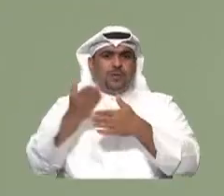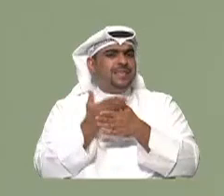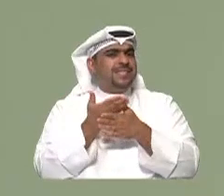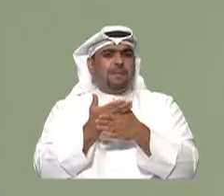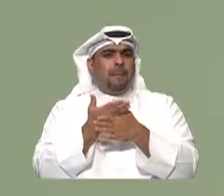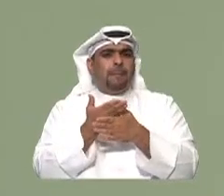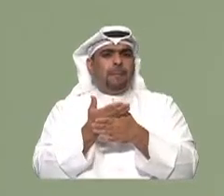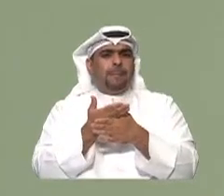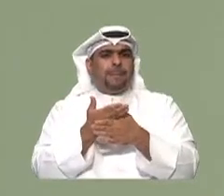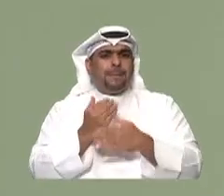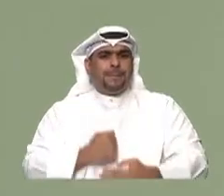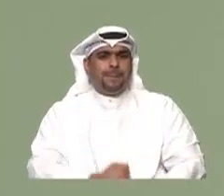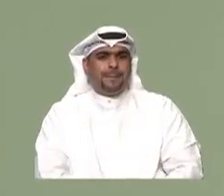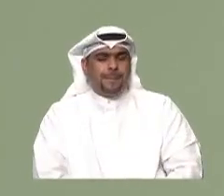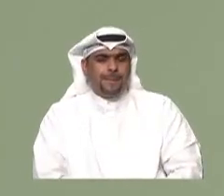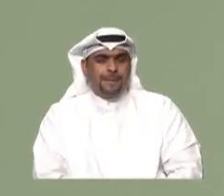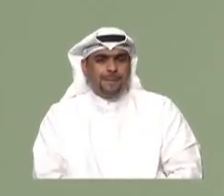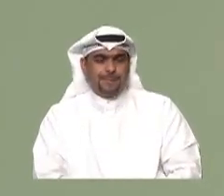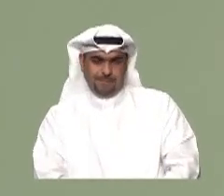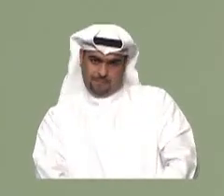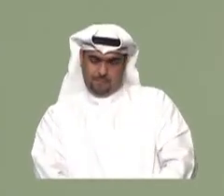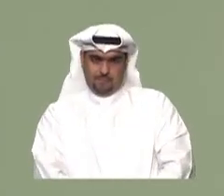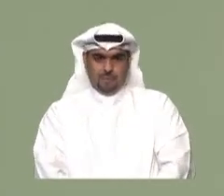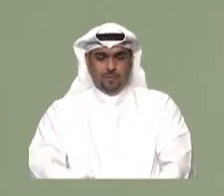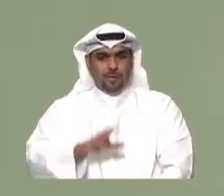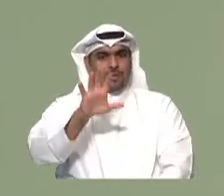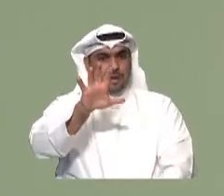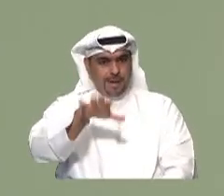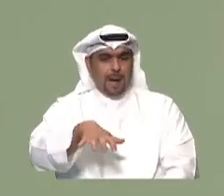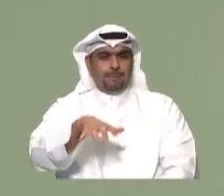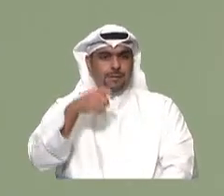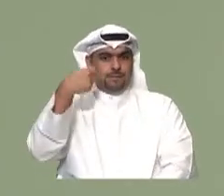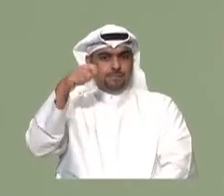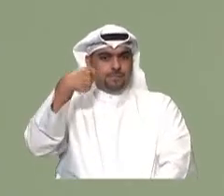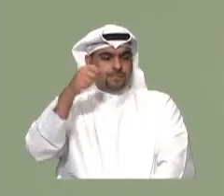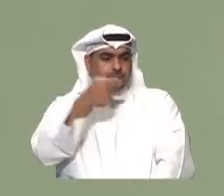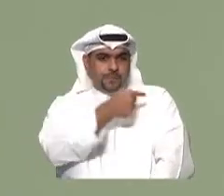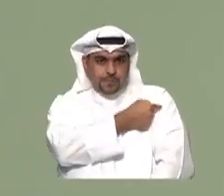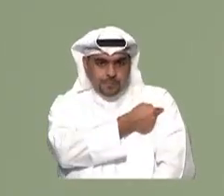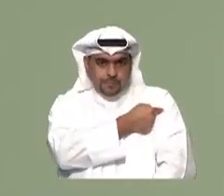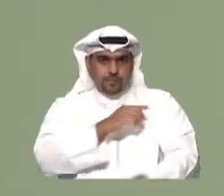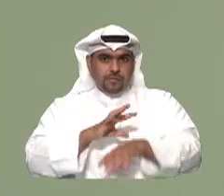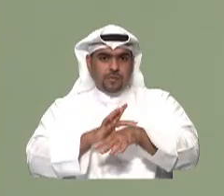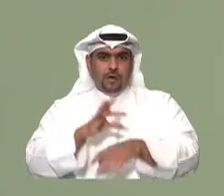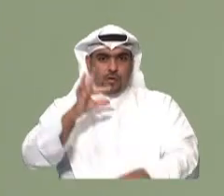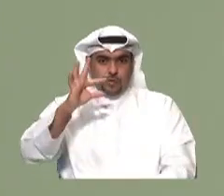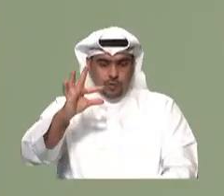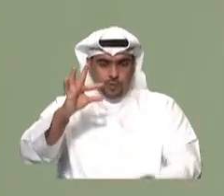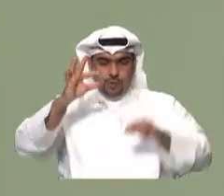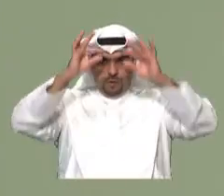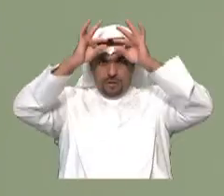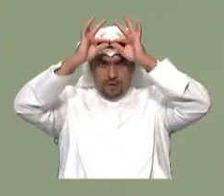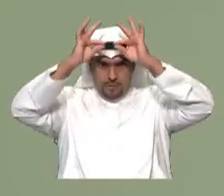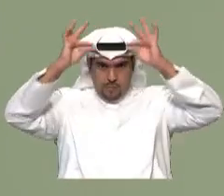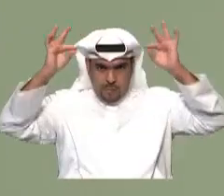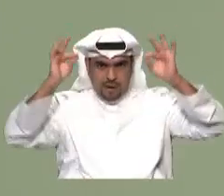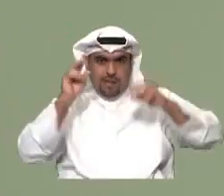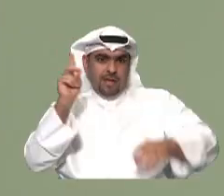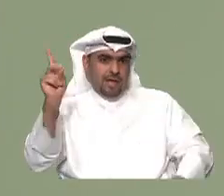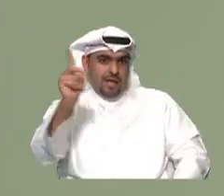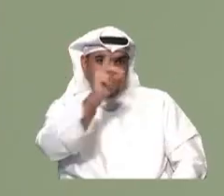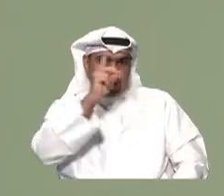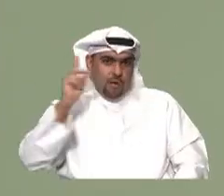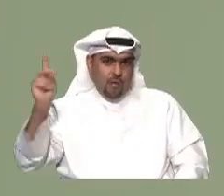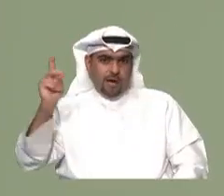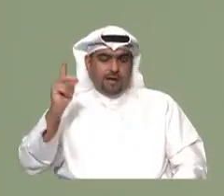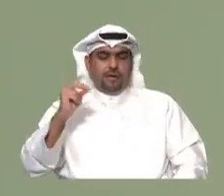والهلال الاحمر، يعني من ناحيه الصحه الطواقم المختلفه، يعني انا اغطي الحالات الطارئه وقسم الطوارئ اللي موجود هنا، بس قبلي